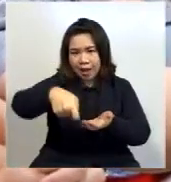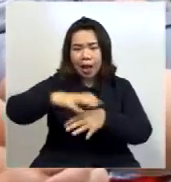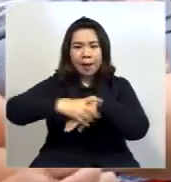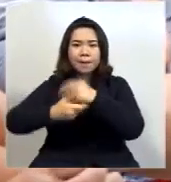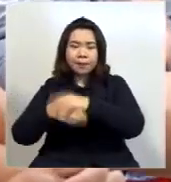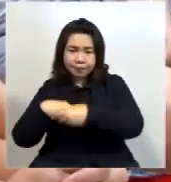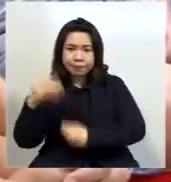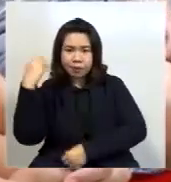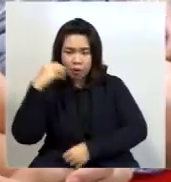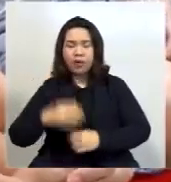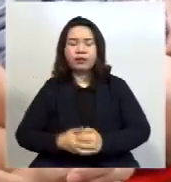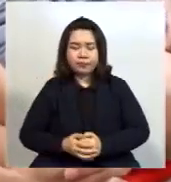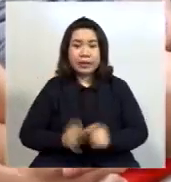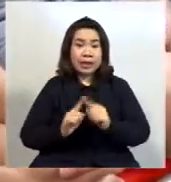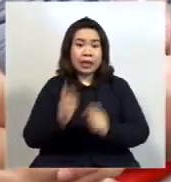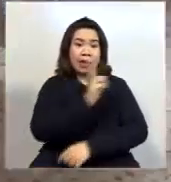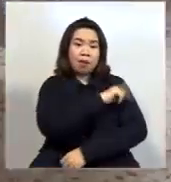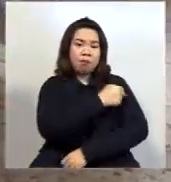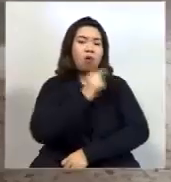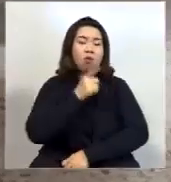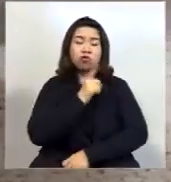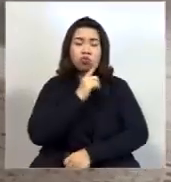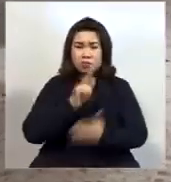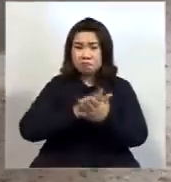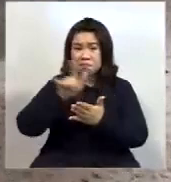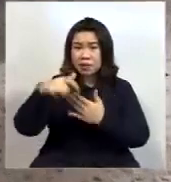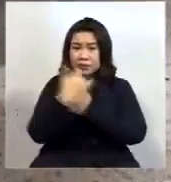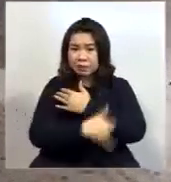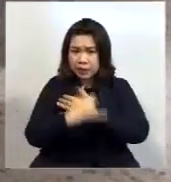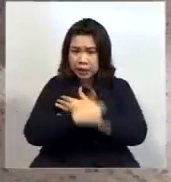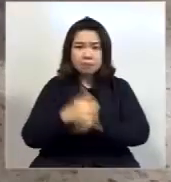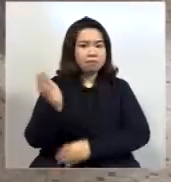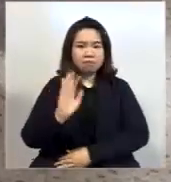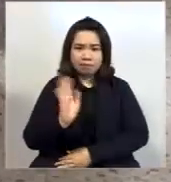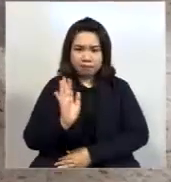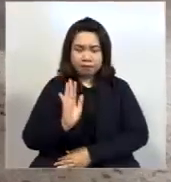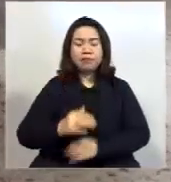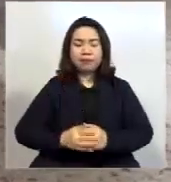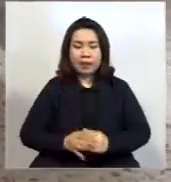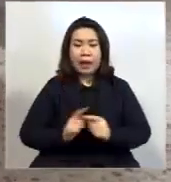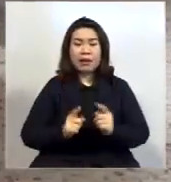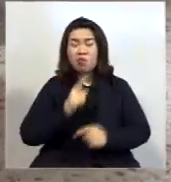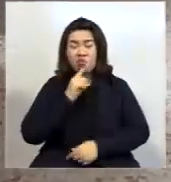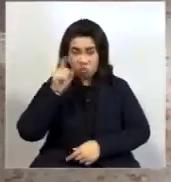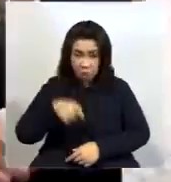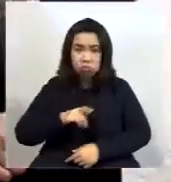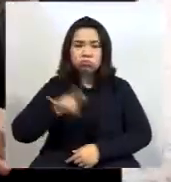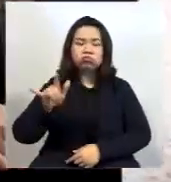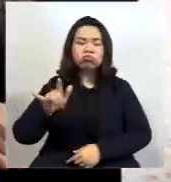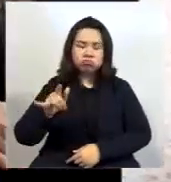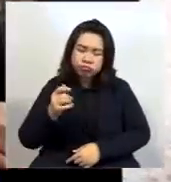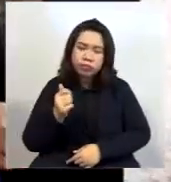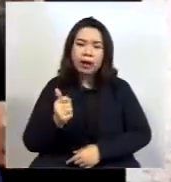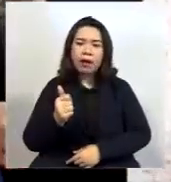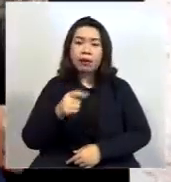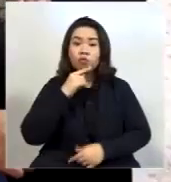ตอนนี้อาจจะต้องหลีกเลี่ยงสักนิดนึงเรื่องของการเดินทางไปประเทศเสี่ยงการระบาดของการแพร่เชื้อแต่ถ้าจำเป็นต้องไปก็ไปได้ไป